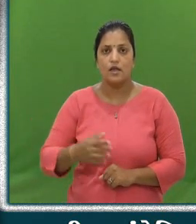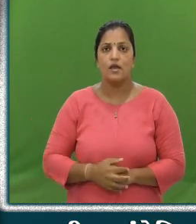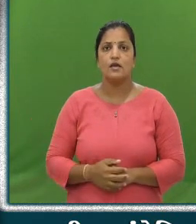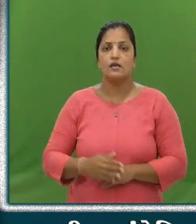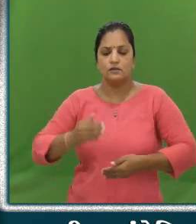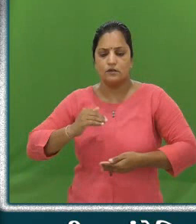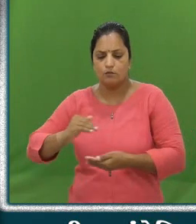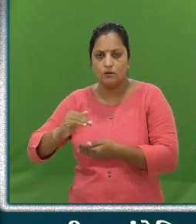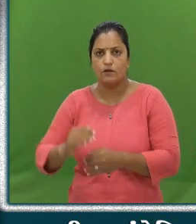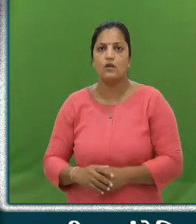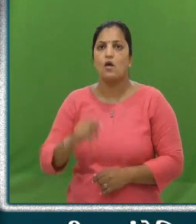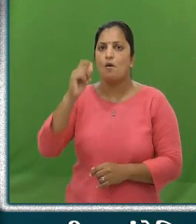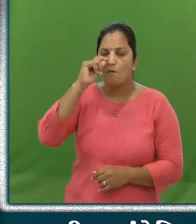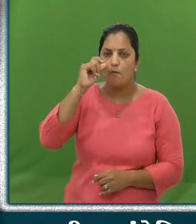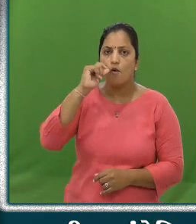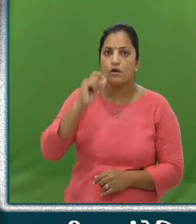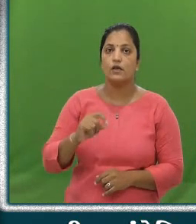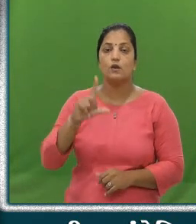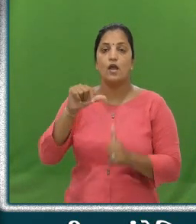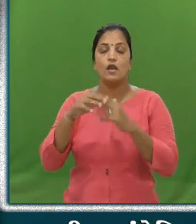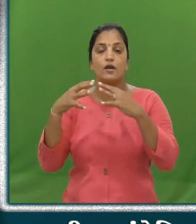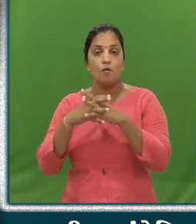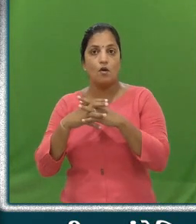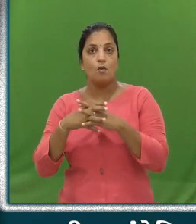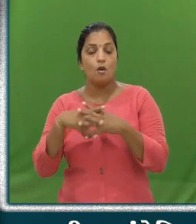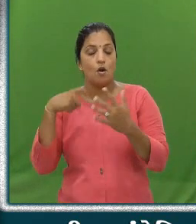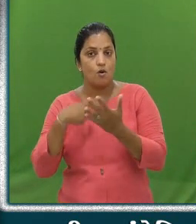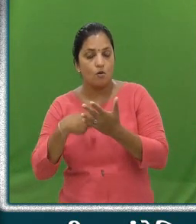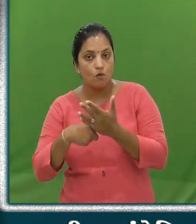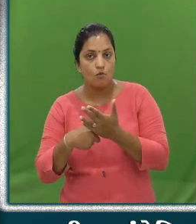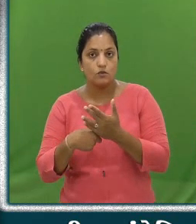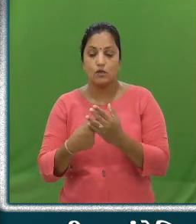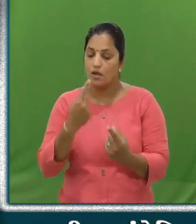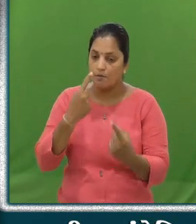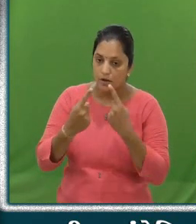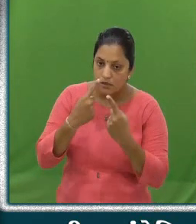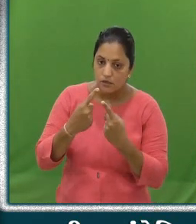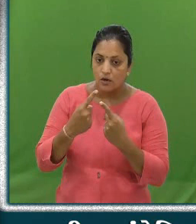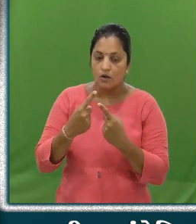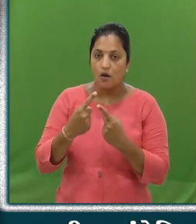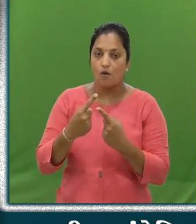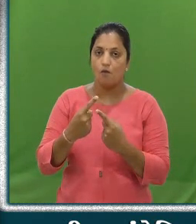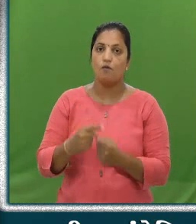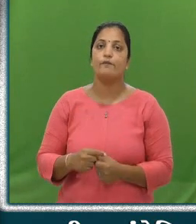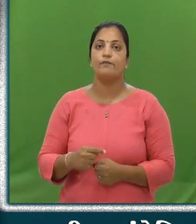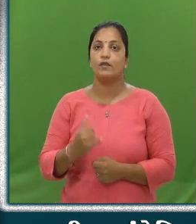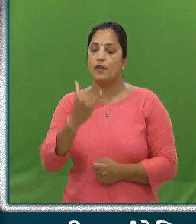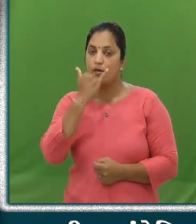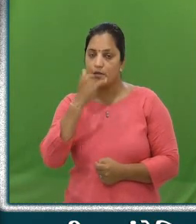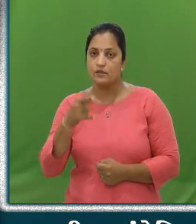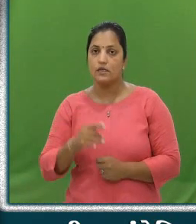છે લિંગ પરીક્ષણ એ કાનૂની અપરાધ છે બરોબર આ તમે જે કે નક્કી કરી શકતા નથી કે